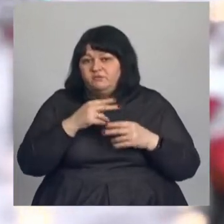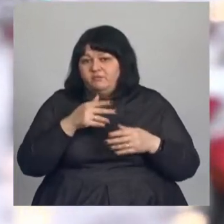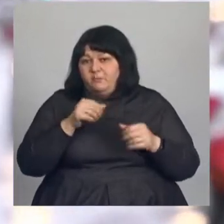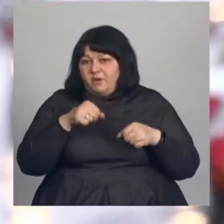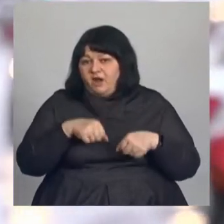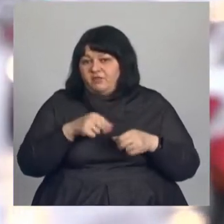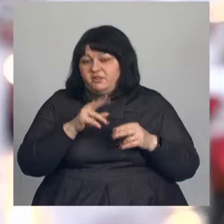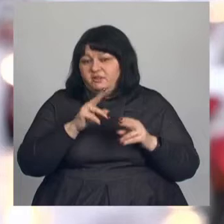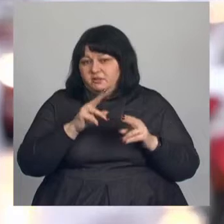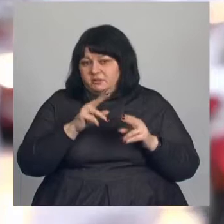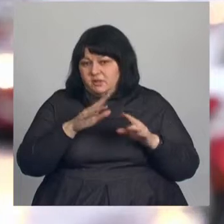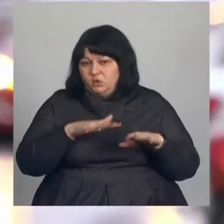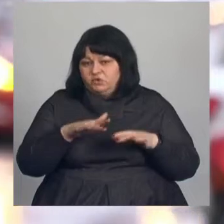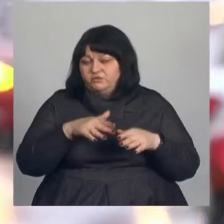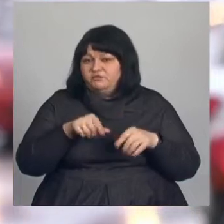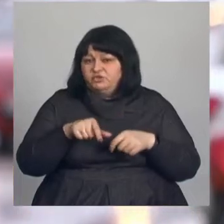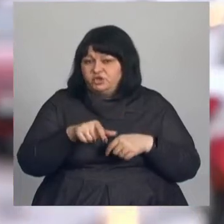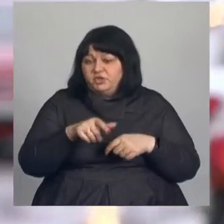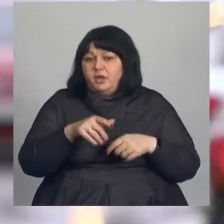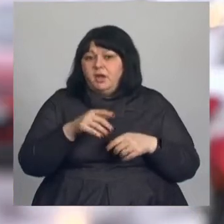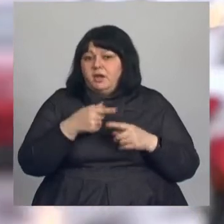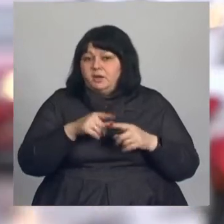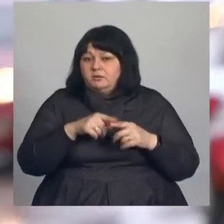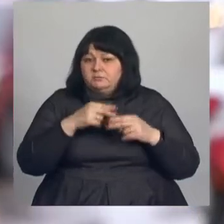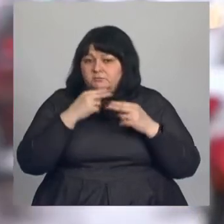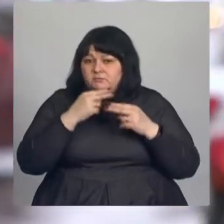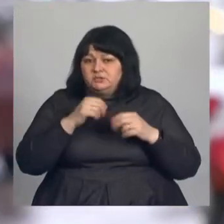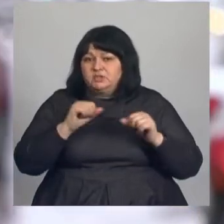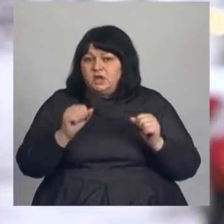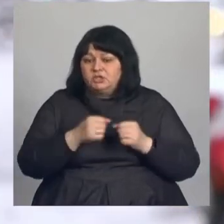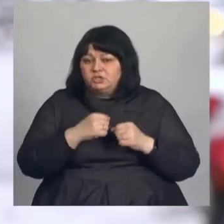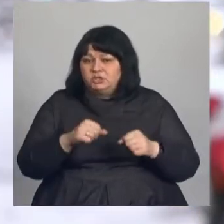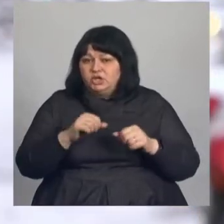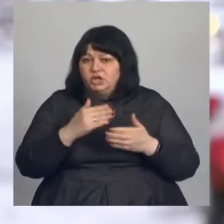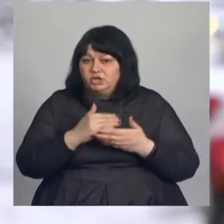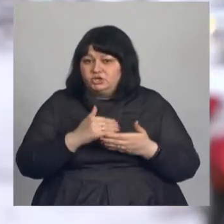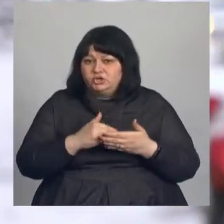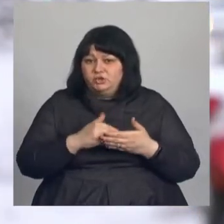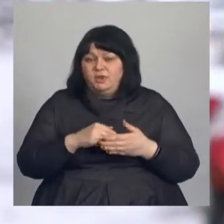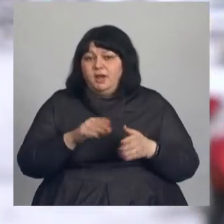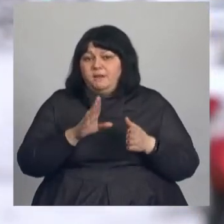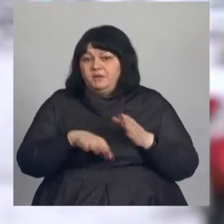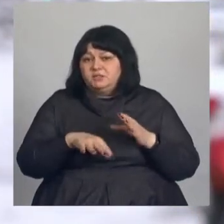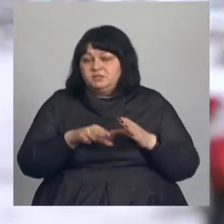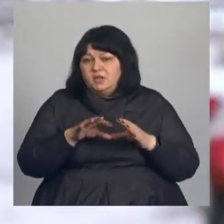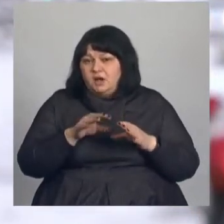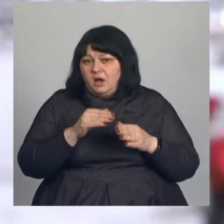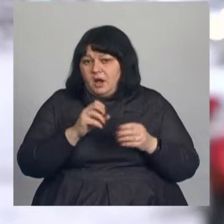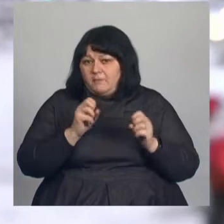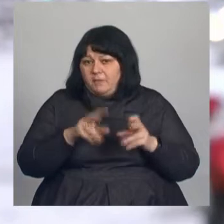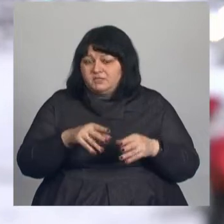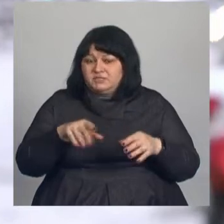правил дорожного движения. В первую очередь, это строгое соблюдение скоростных режимов движения, правильный выбор безопасной дистанции и